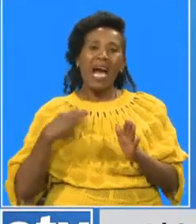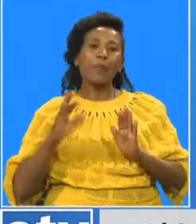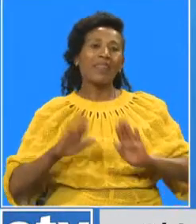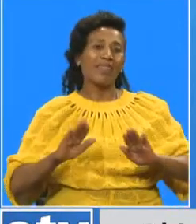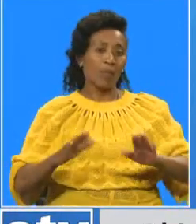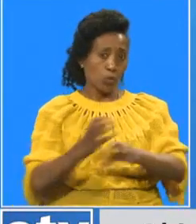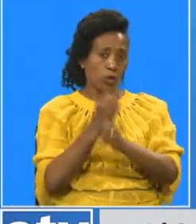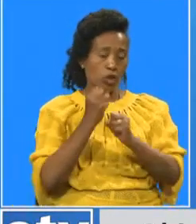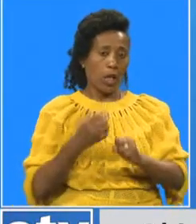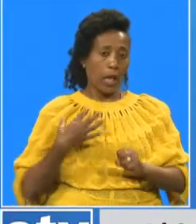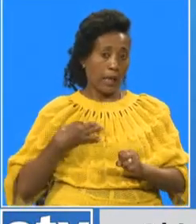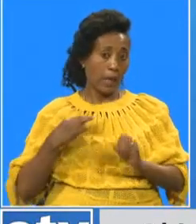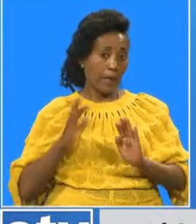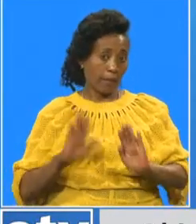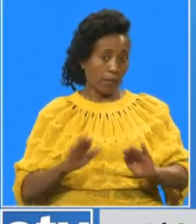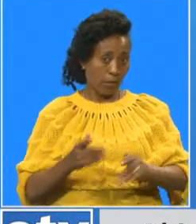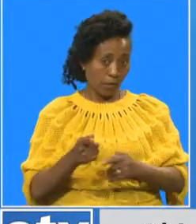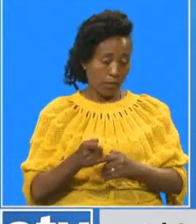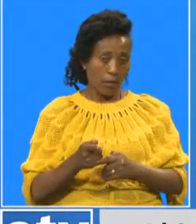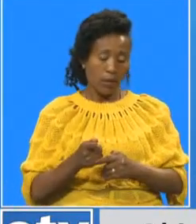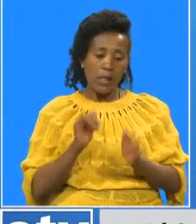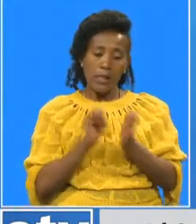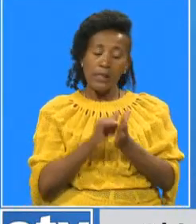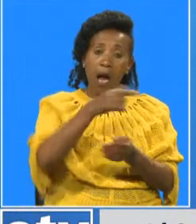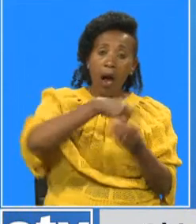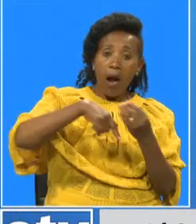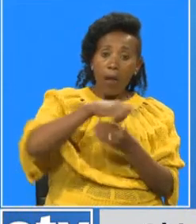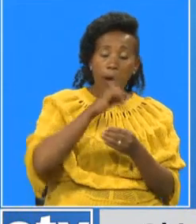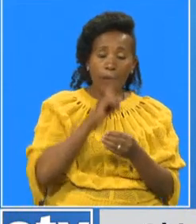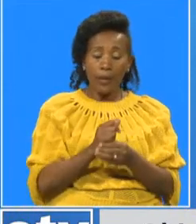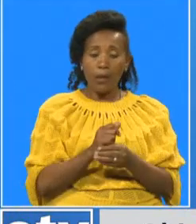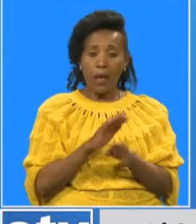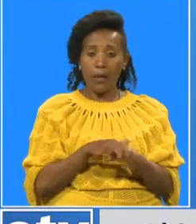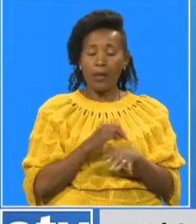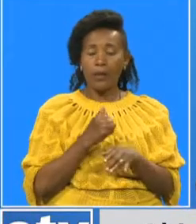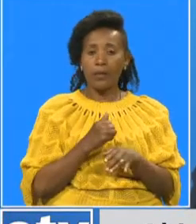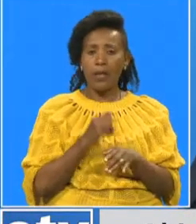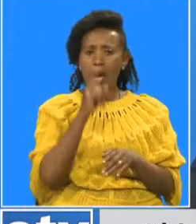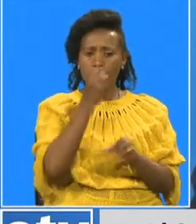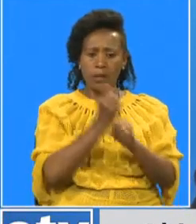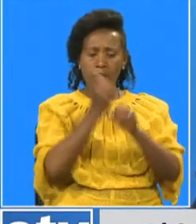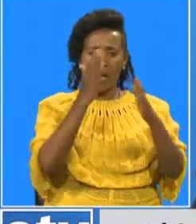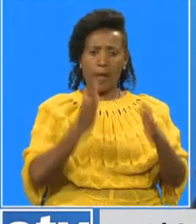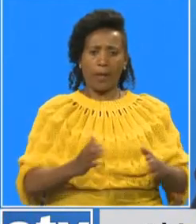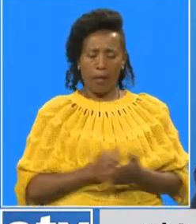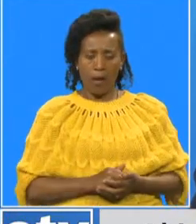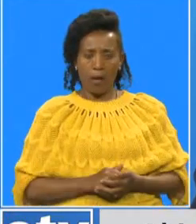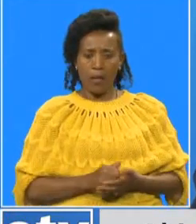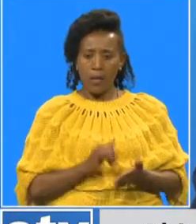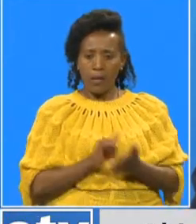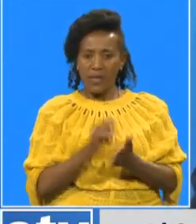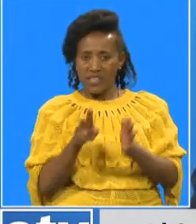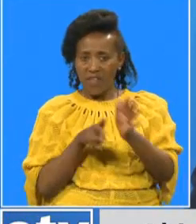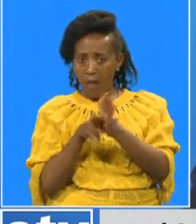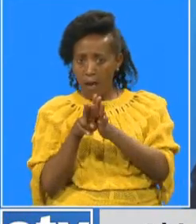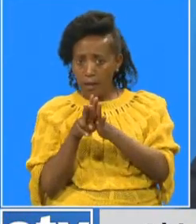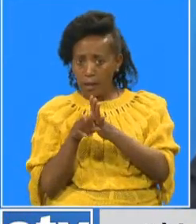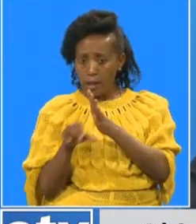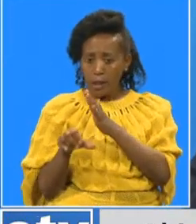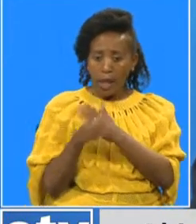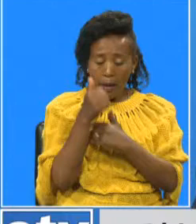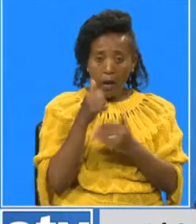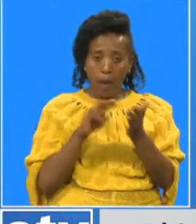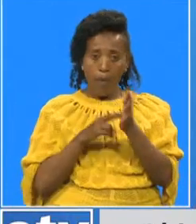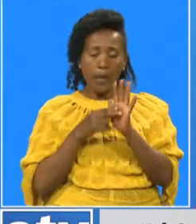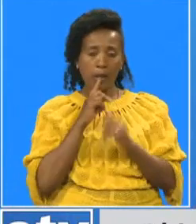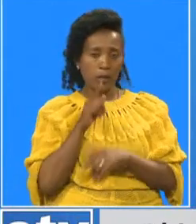ይችላል በቀላሉ። እዛ አካባቢ ላይ አንድ ሰራተኛ በዚህ ቫይረስ ቪክቲም ሆኖ ገባ